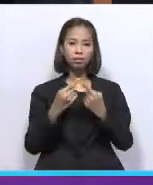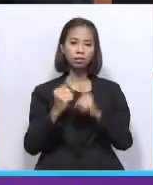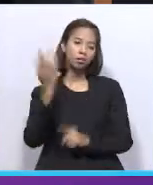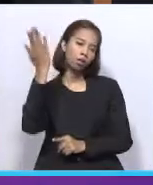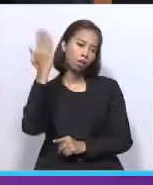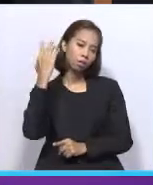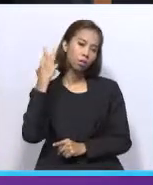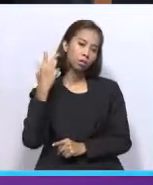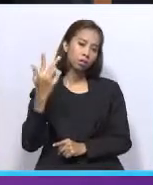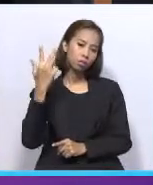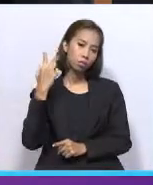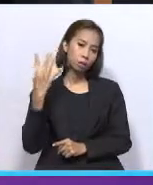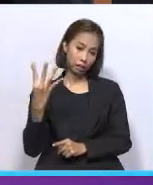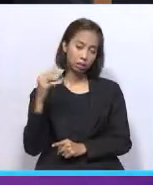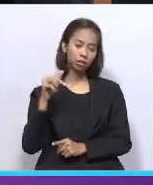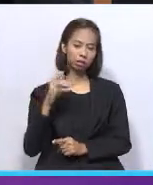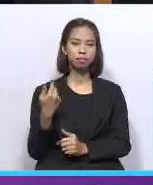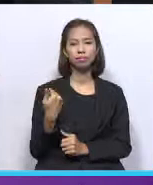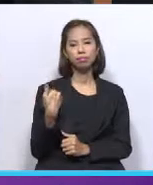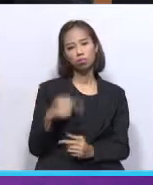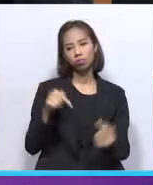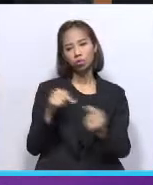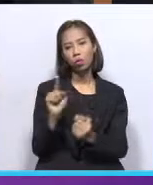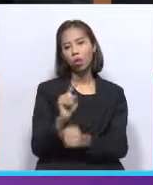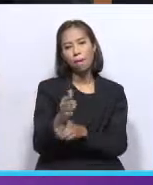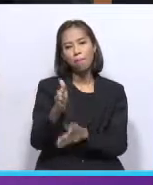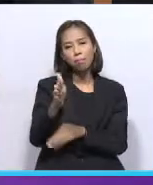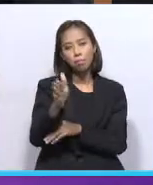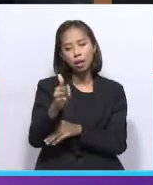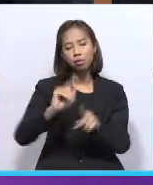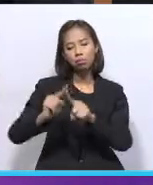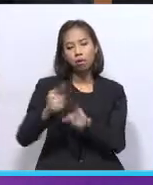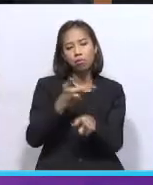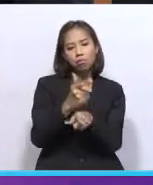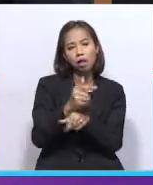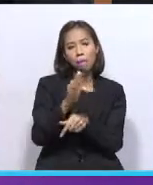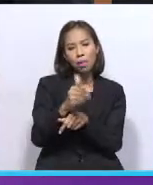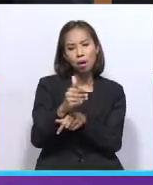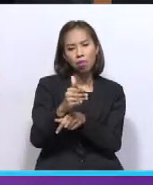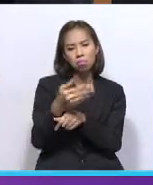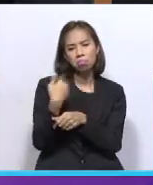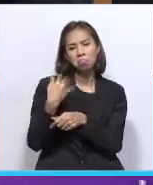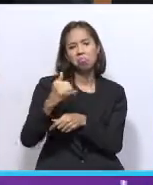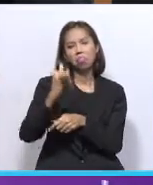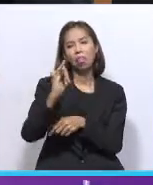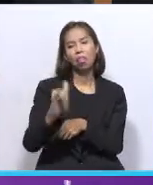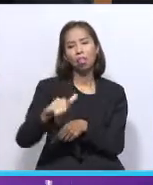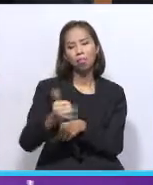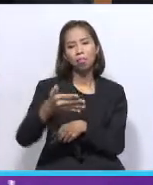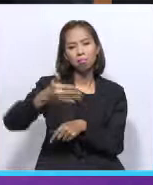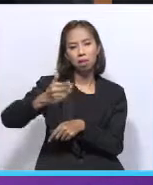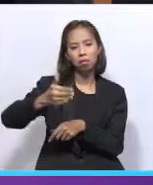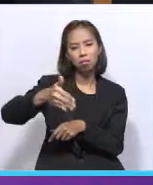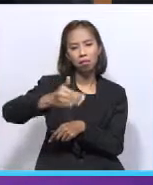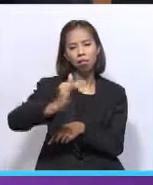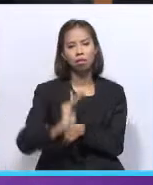วันที่ผ่านมาเนี่ยอาจจะมีประเด็นเรื่องมีปลามีการลอยหัวบ้างบางพื้นที่บางจุดซึ่งจะส่วนใหญ่จะอยู่แถ